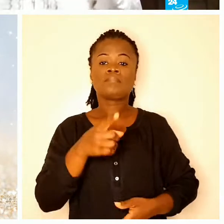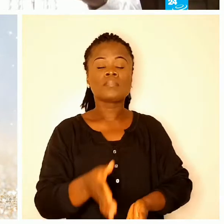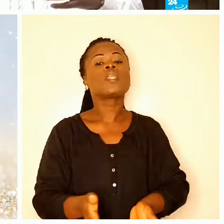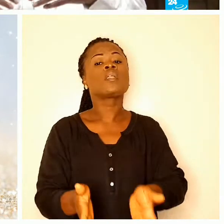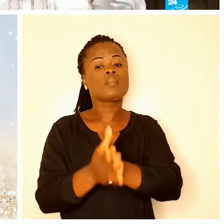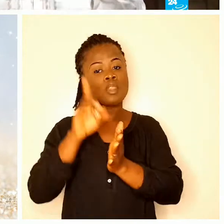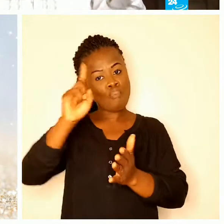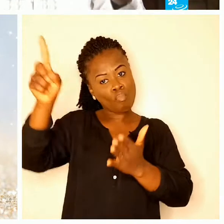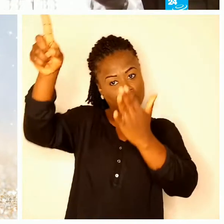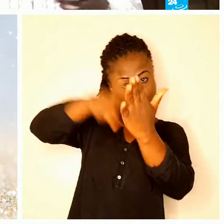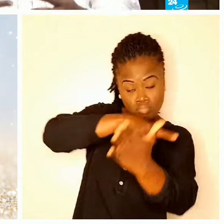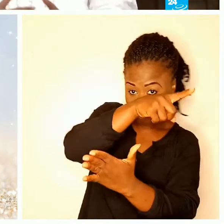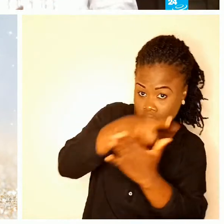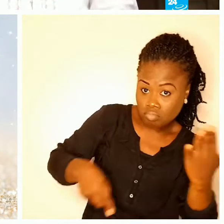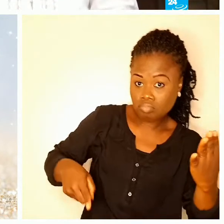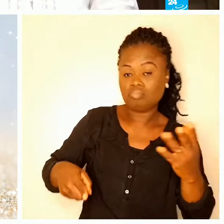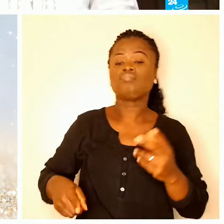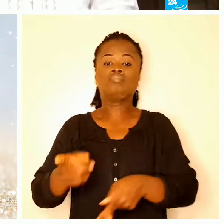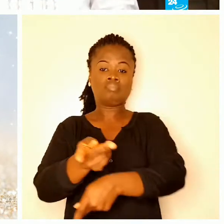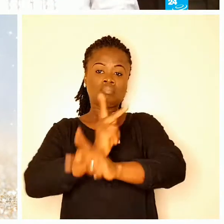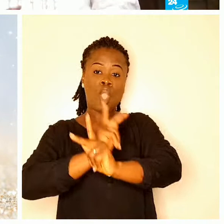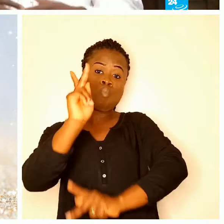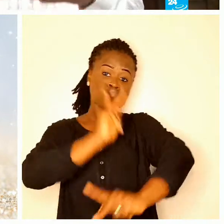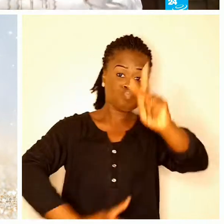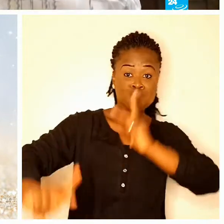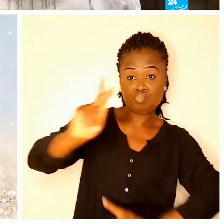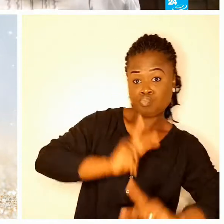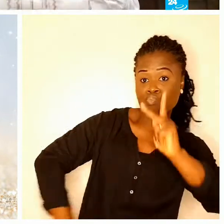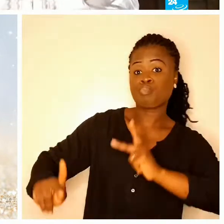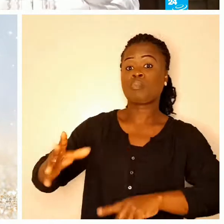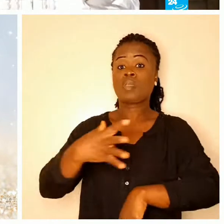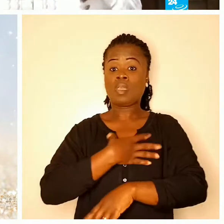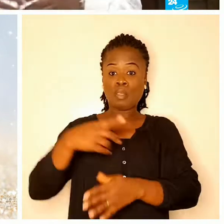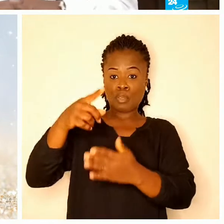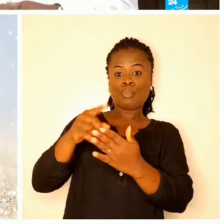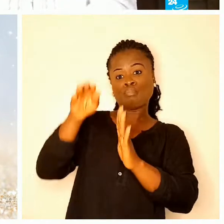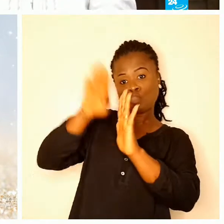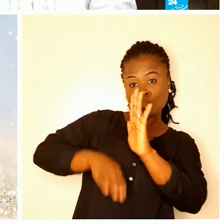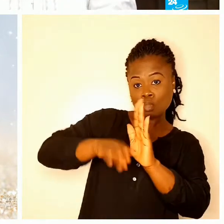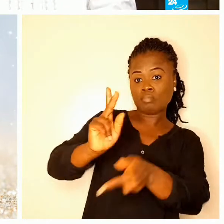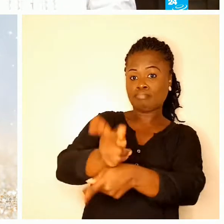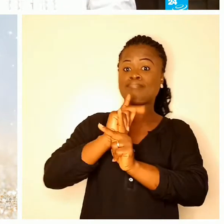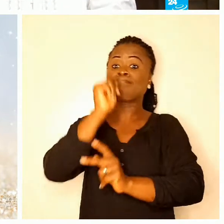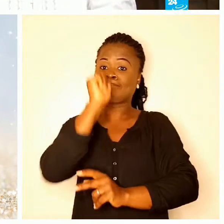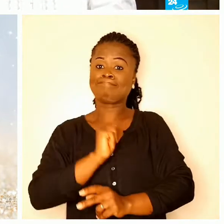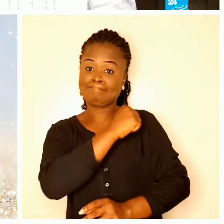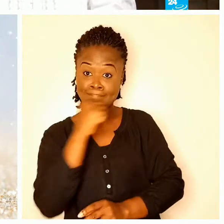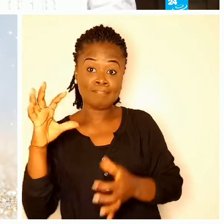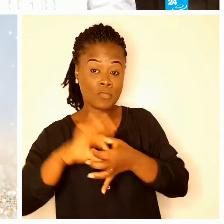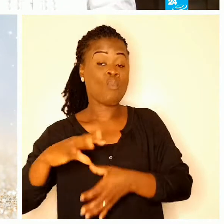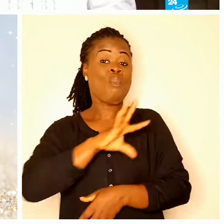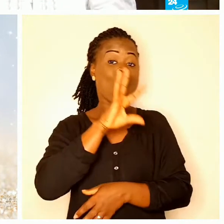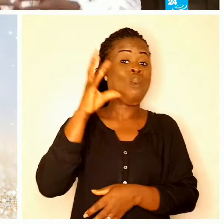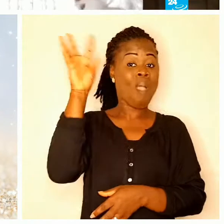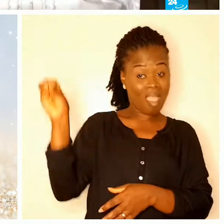la dette publique et pour un rééchelonnement de la dette privée de l'Afrique. Je l'avais dit parce que justement en créant mon plan de riposte,